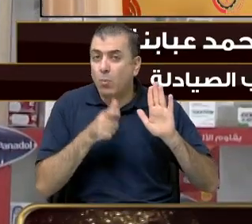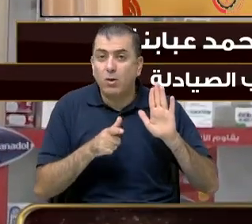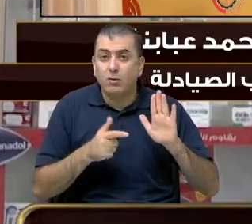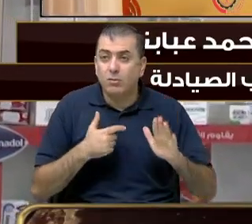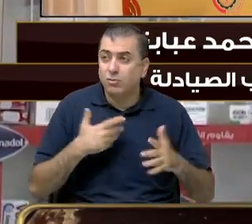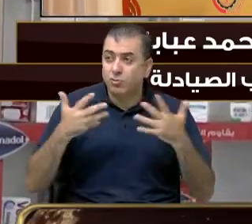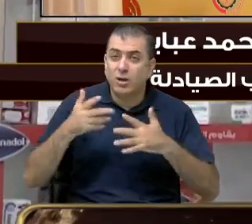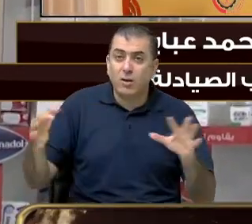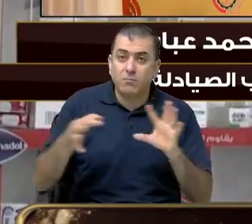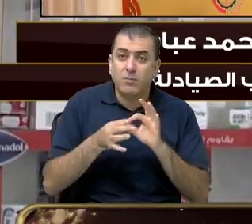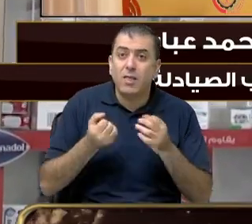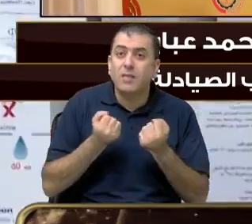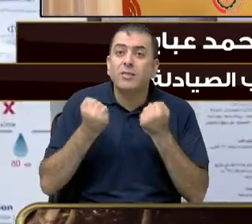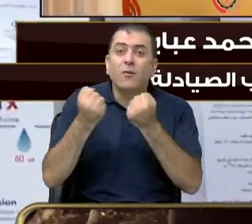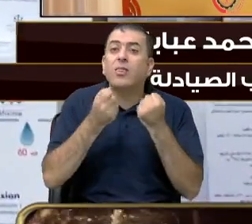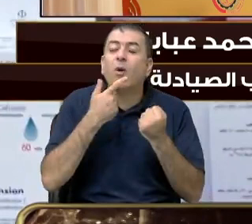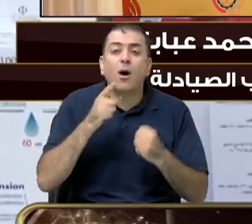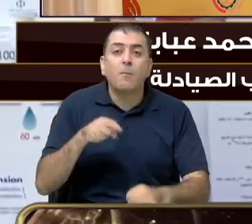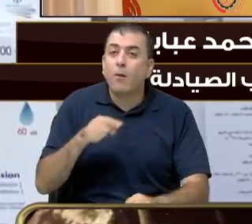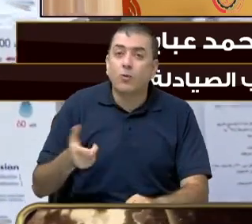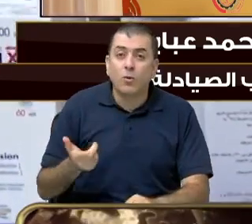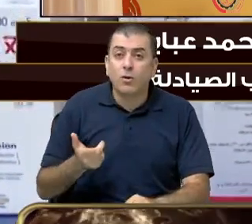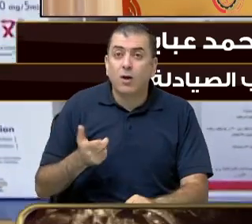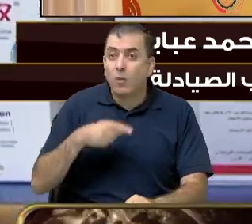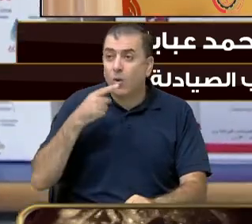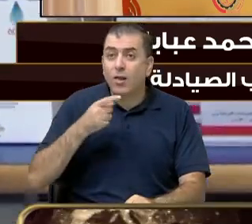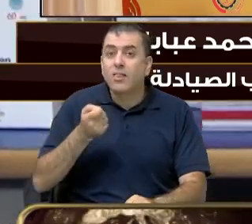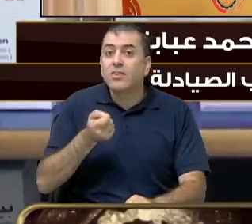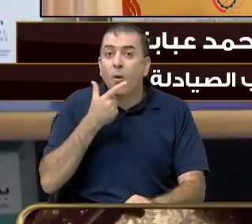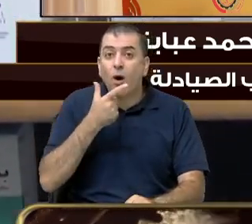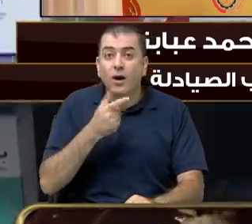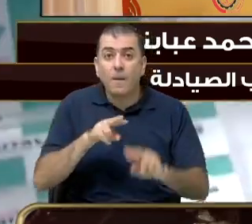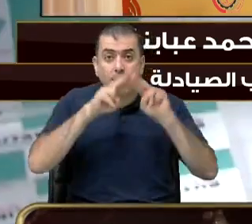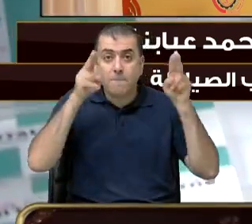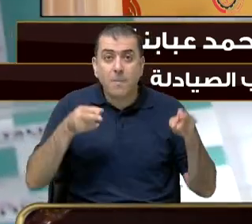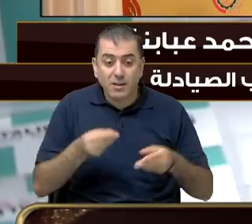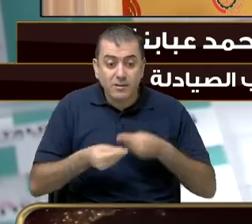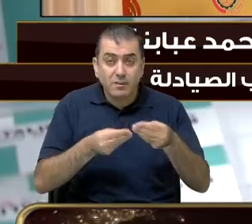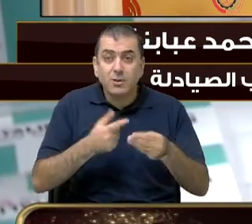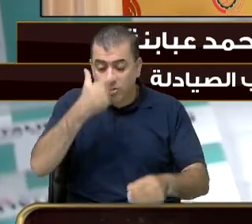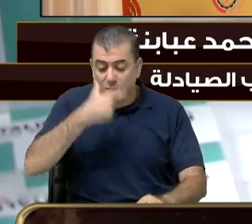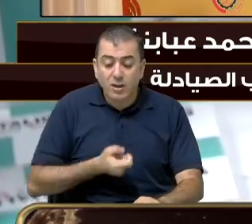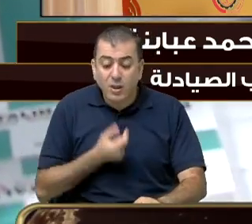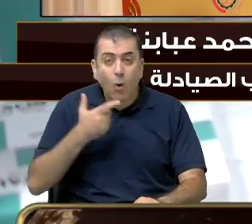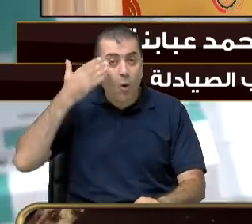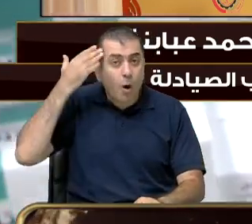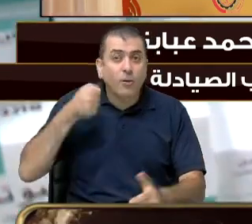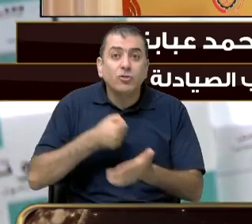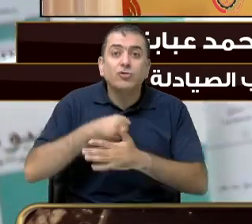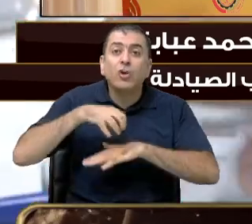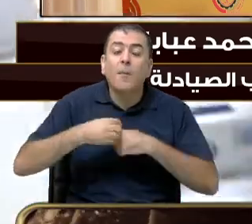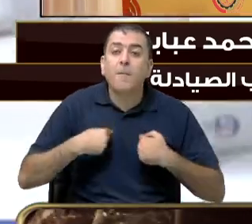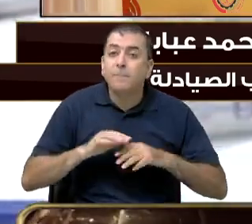لهذه الشركات بنقل الأدوية، وصاحب الولاية في إعطاء الدواء إلى المواطن يجب أن يكون صيدلانيا. أسألك